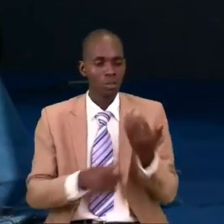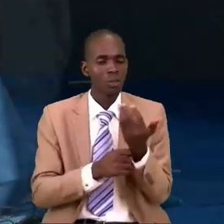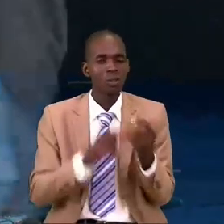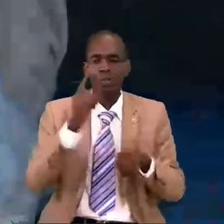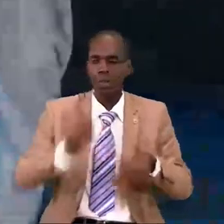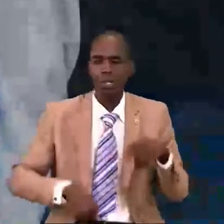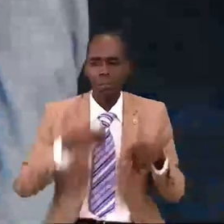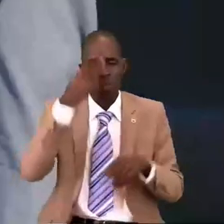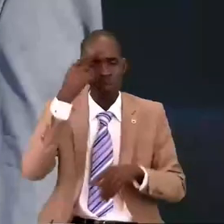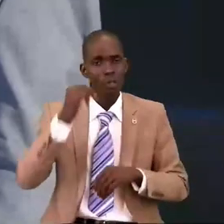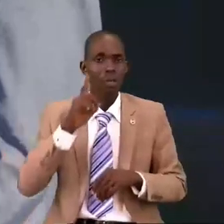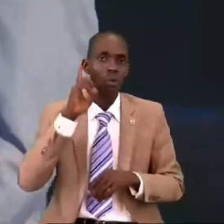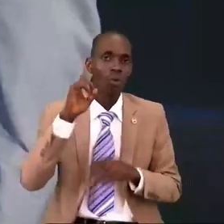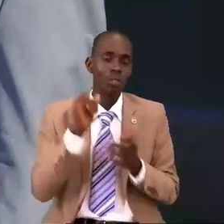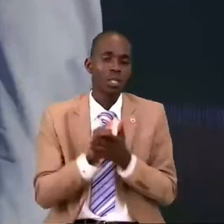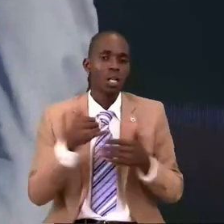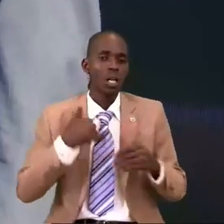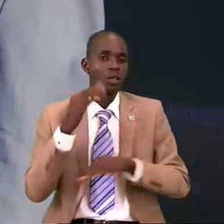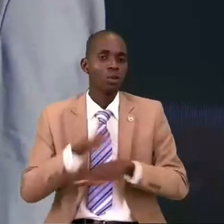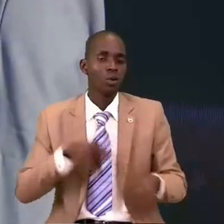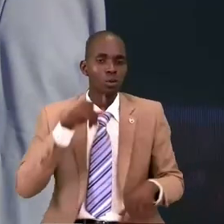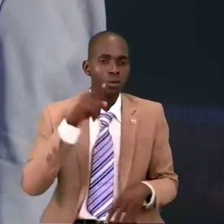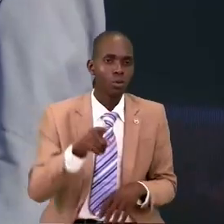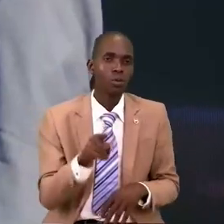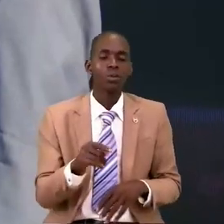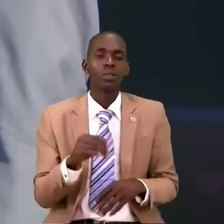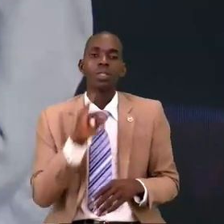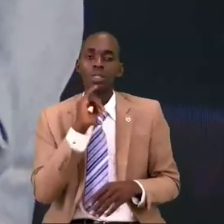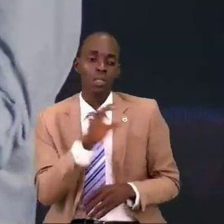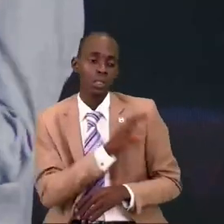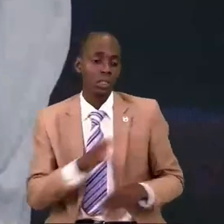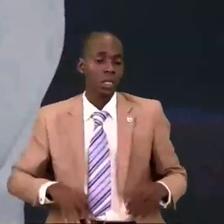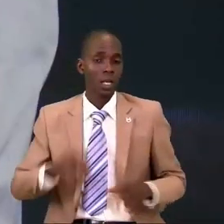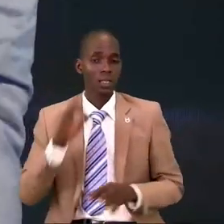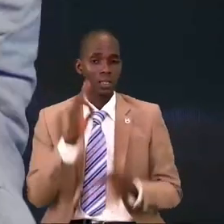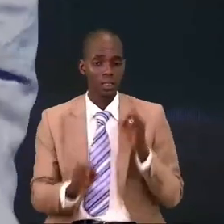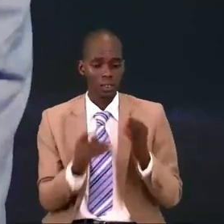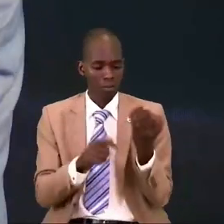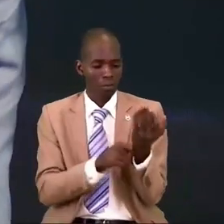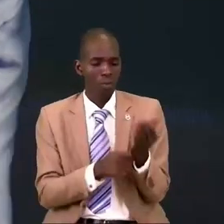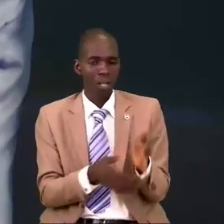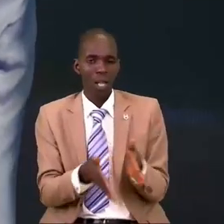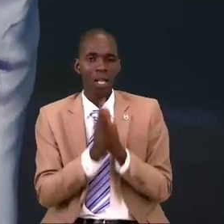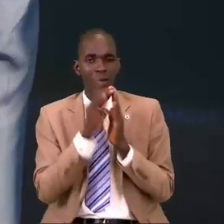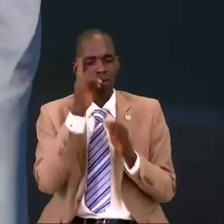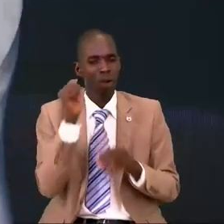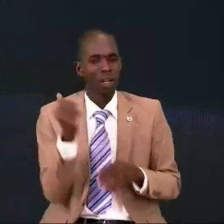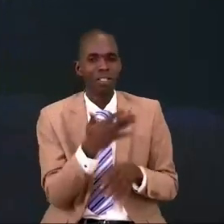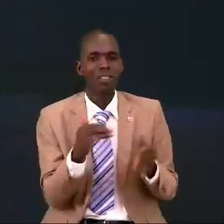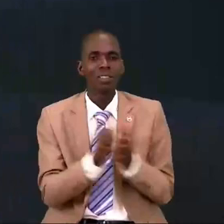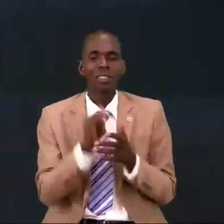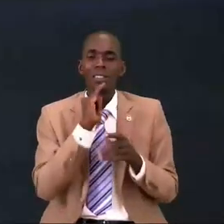la chair exige quelque chose qui est différente de ce que Christ, notre capitaine, Christ le